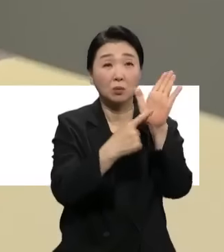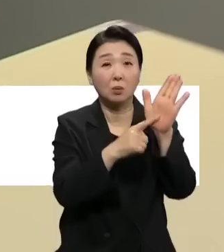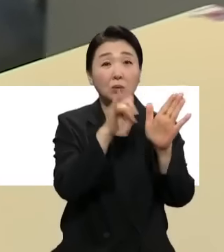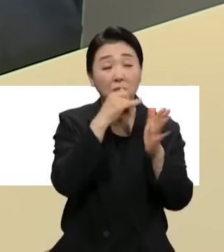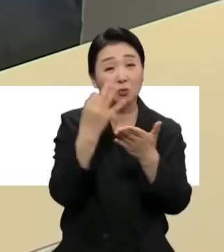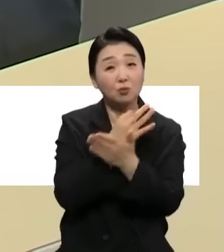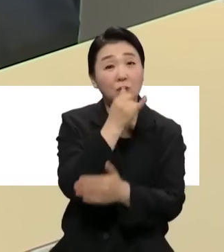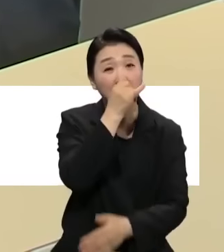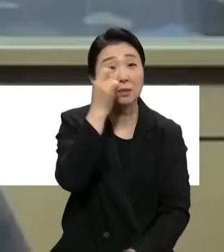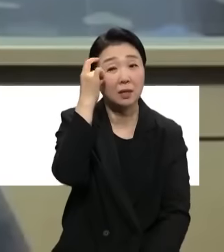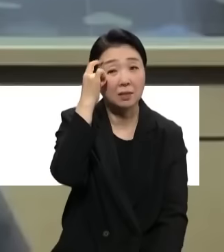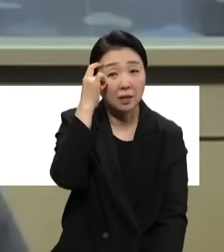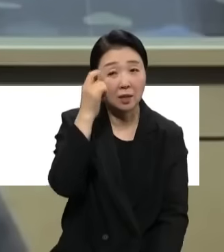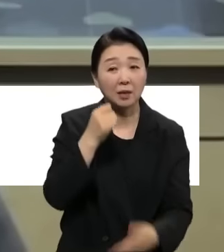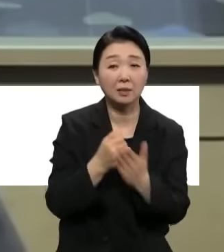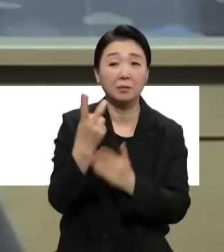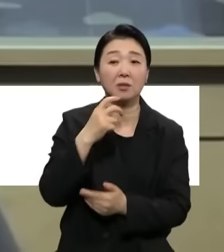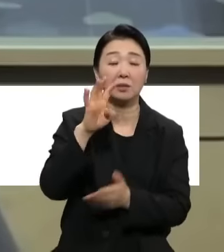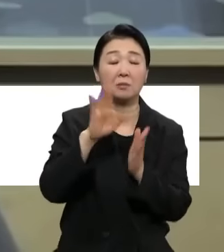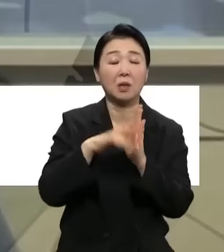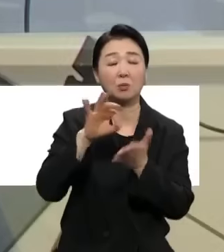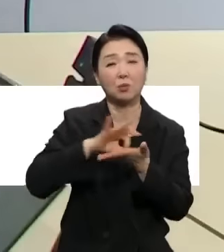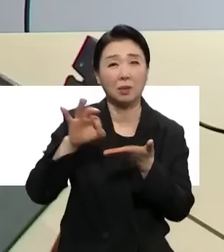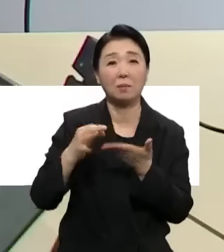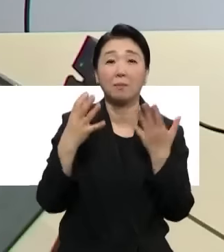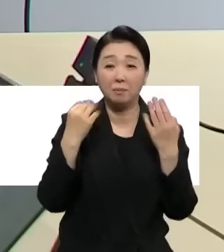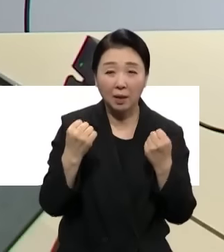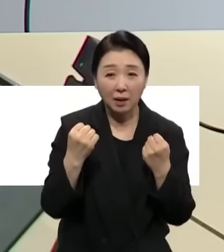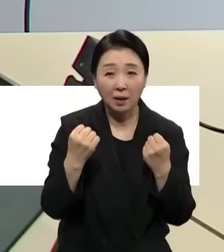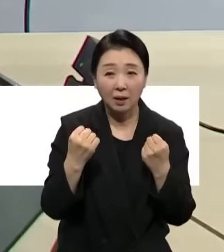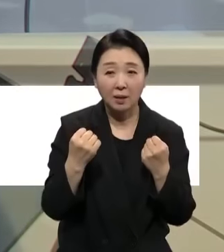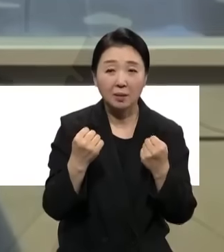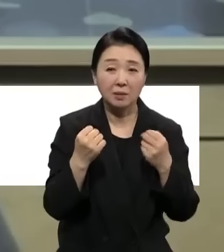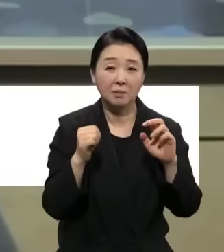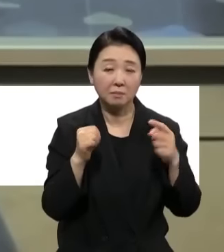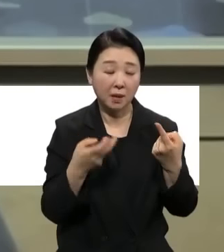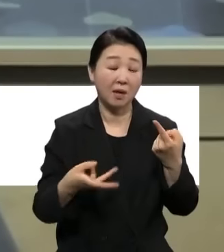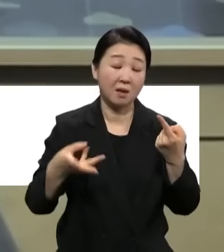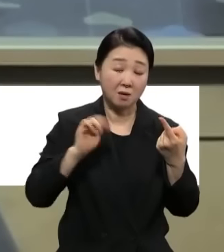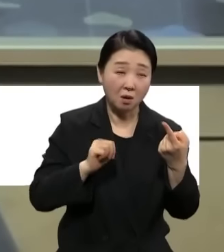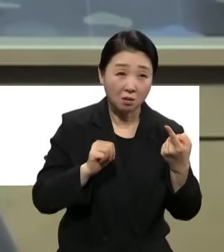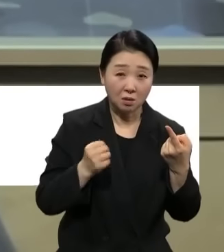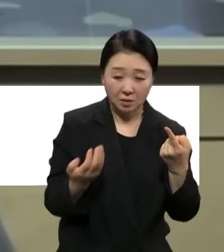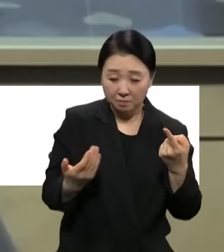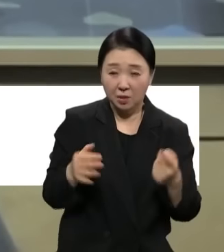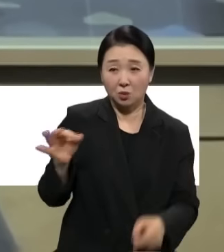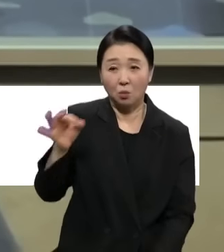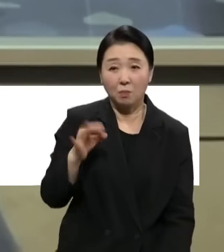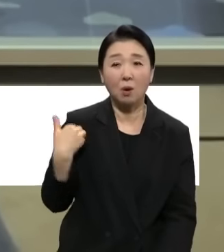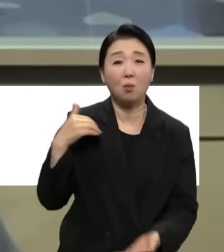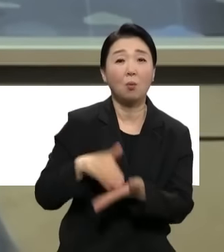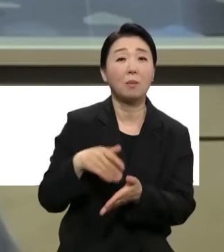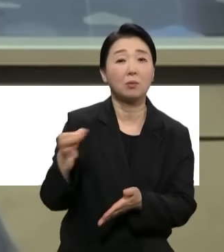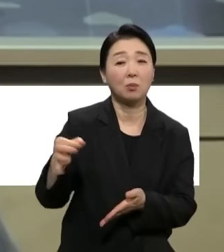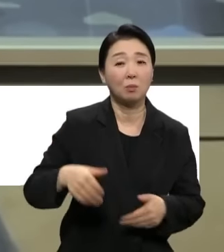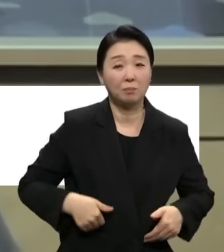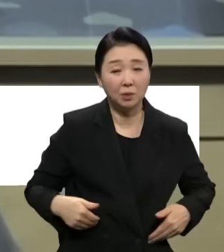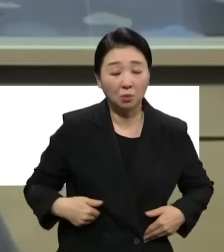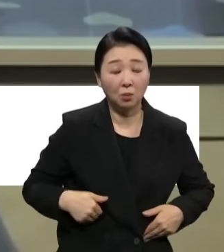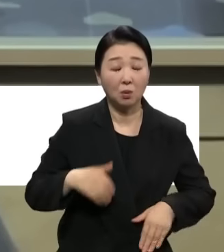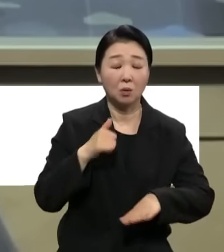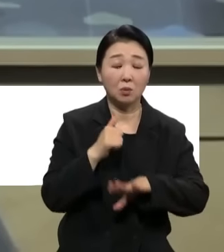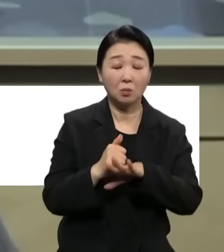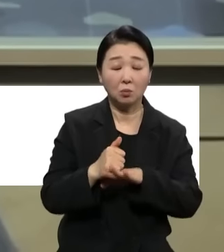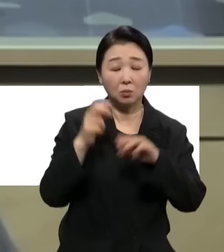거라고 생각을 했으니 23년도에 돈을 그만큼 많이 썼을 거고요. 이 100억이 되는 선수금, 즉 환불금이죠. 환불액을 환불해줄